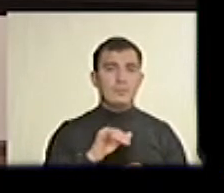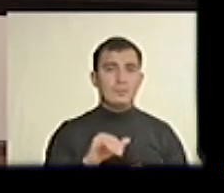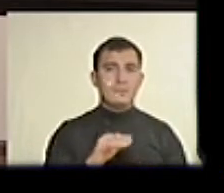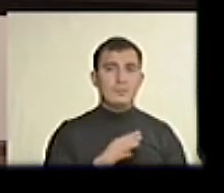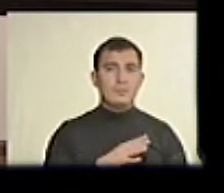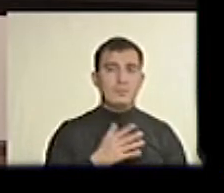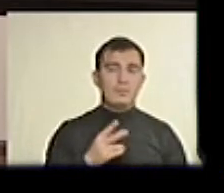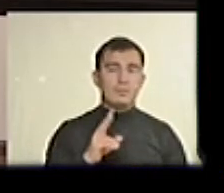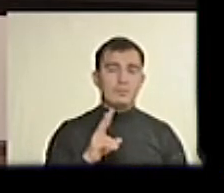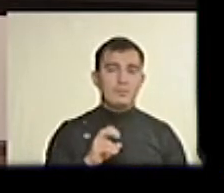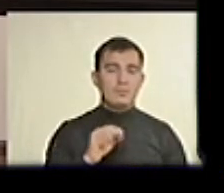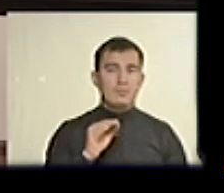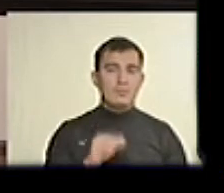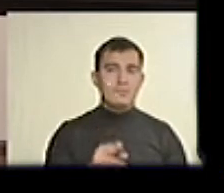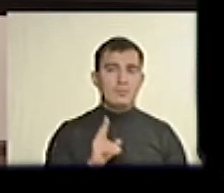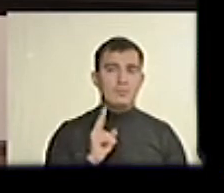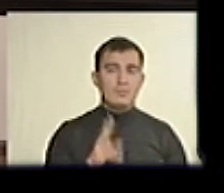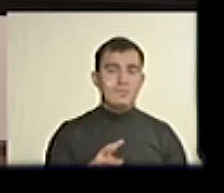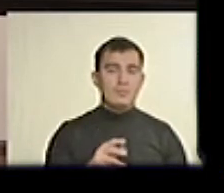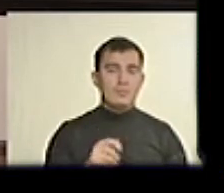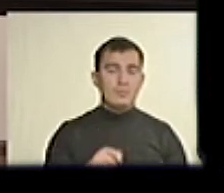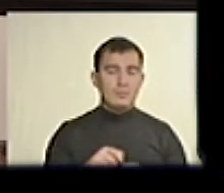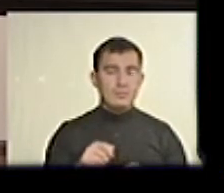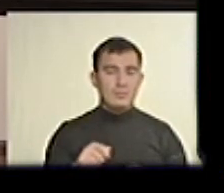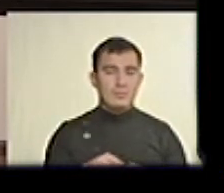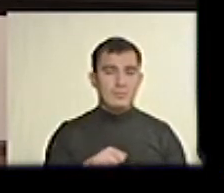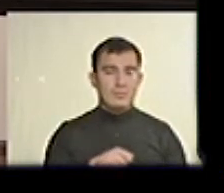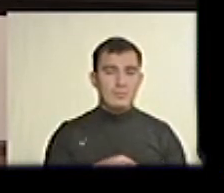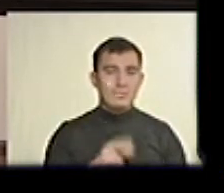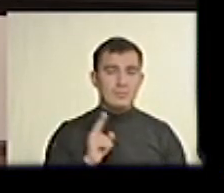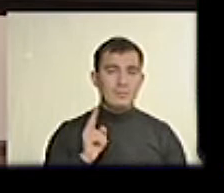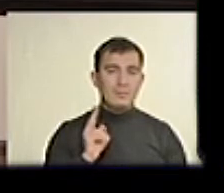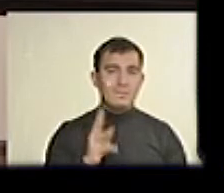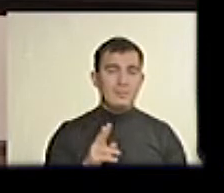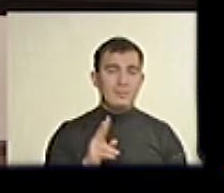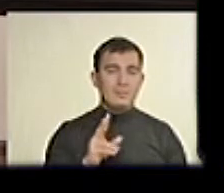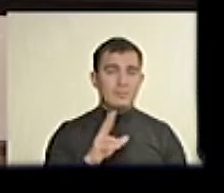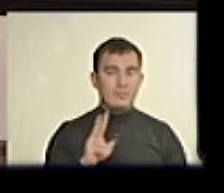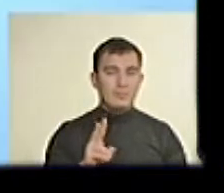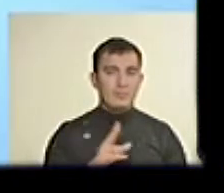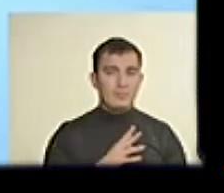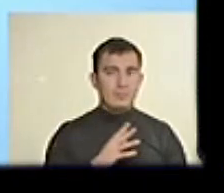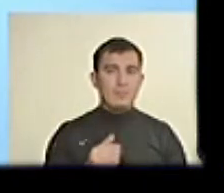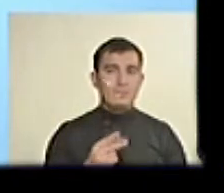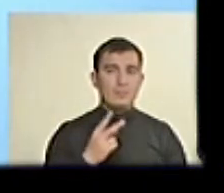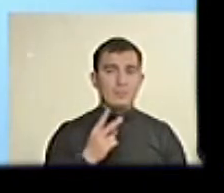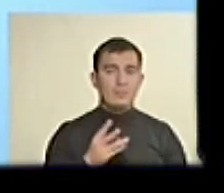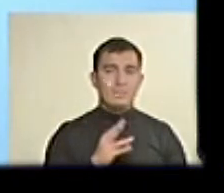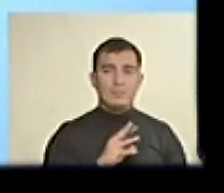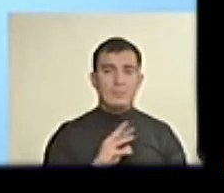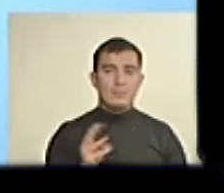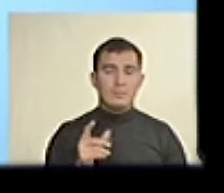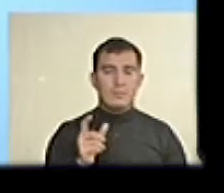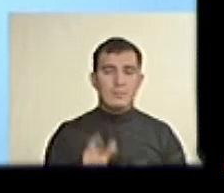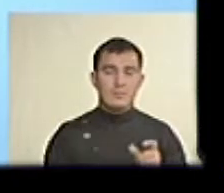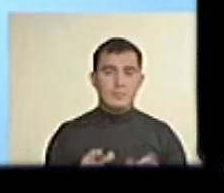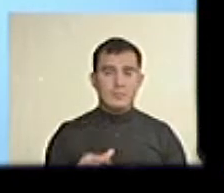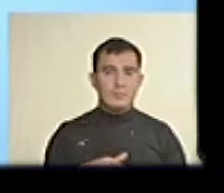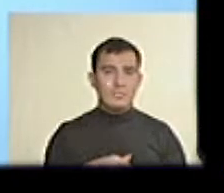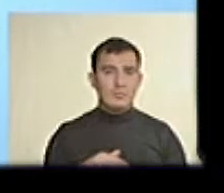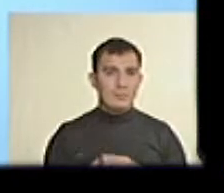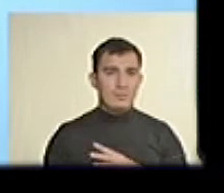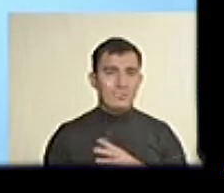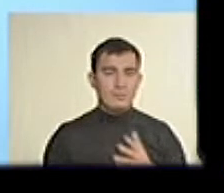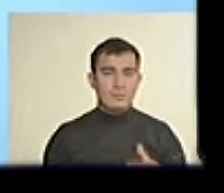ming kilometr kvadrat, aholisi esa 2 million. Xo'sh, sizda bu javoblar bor edi,